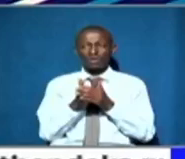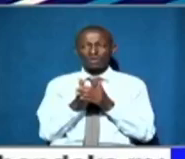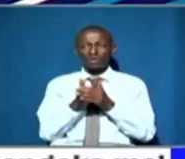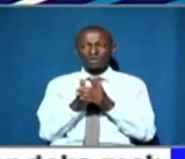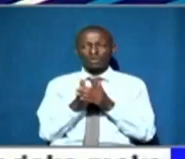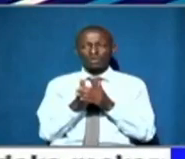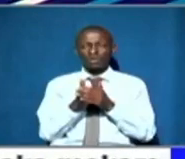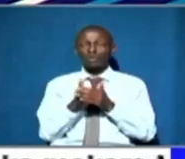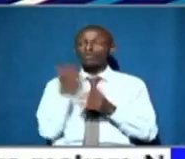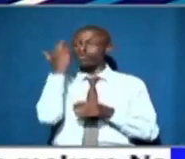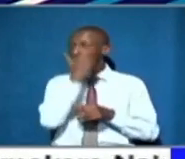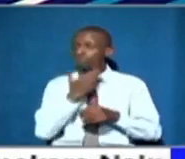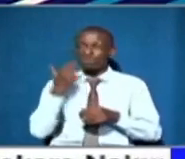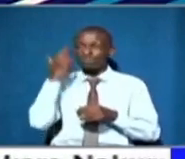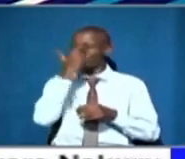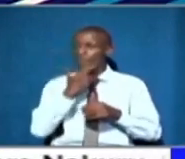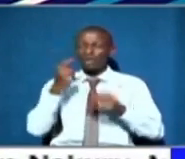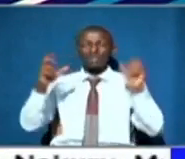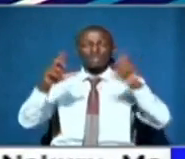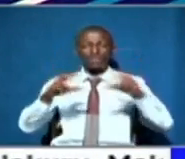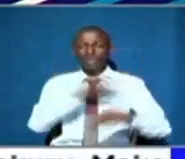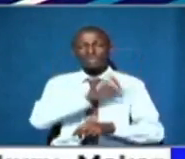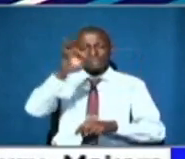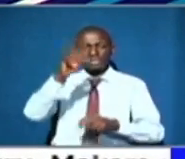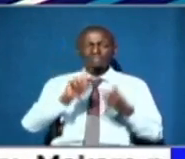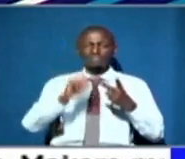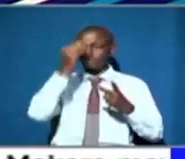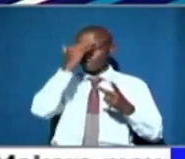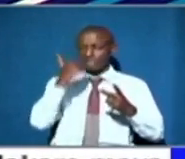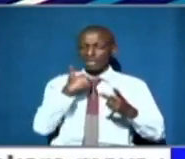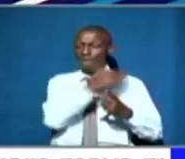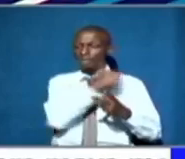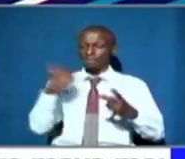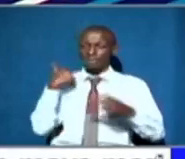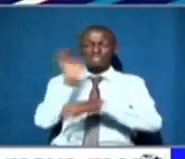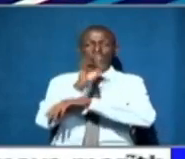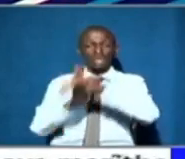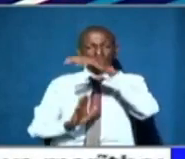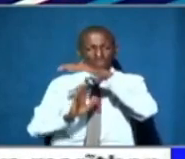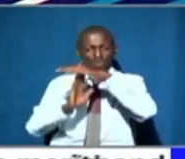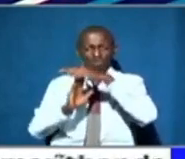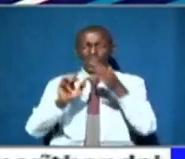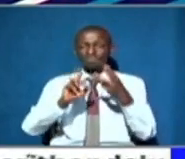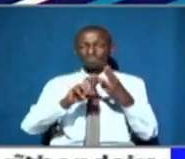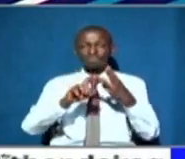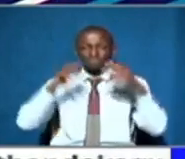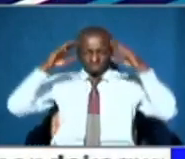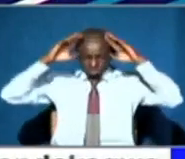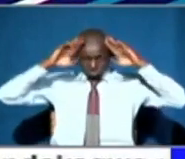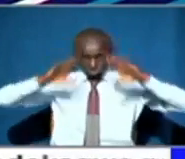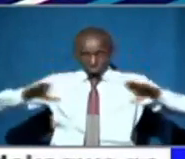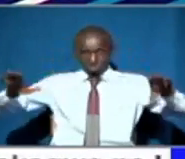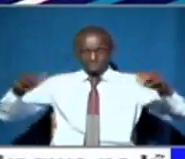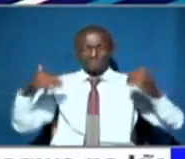thiobaga hau tuna catholic ni kanitha mune na muno me hau mainstream tuna ithiramu